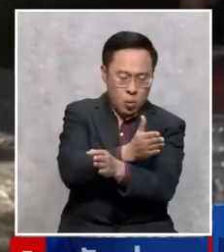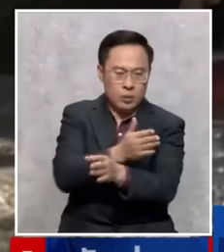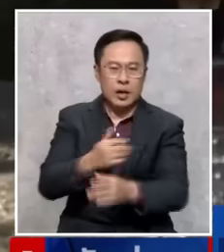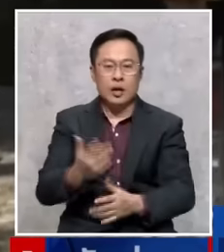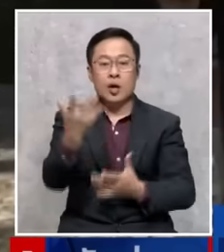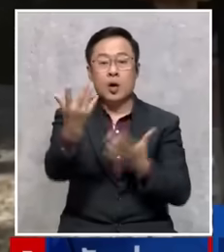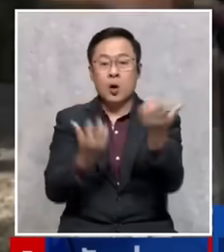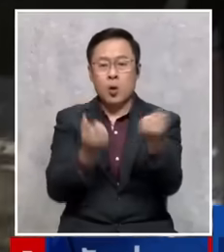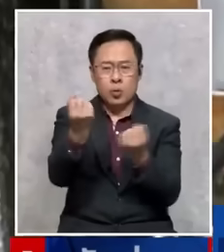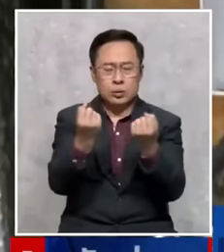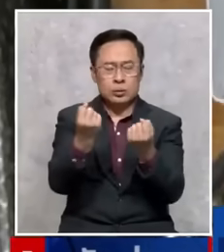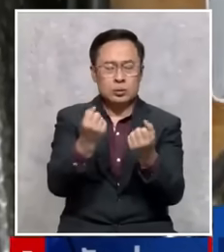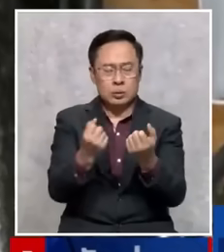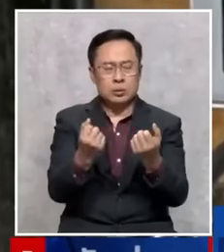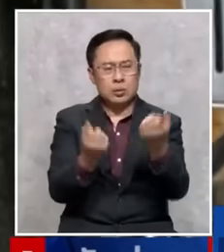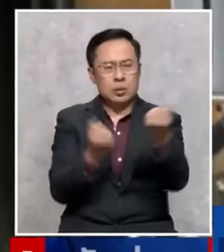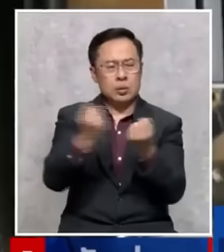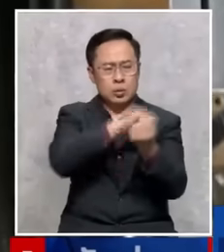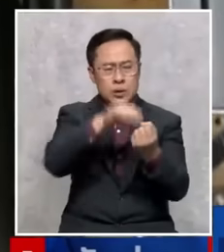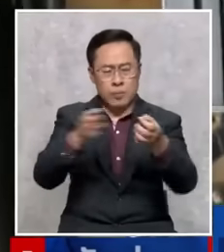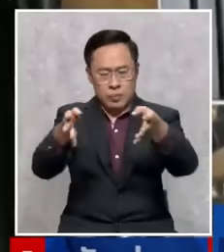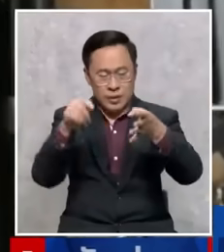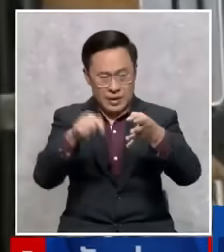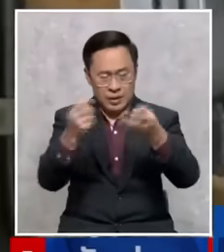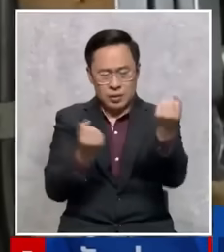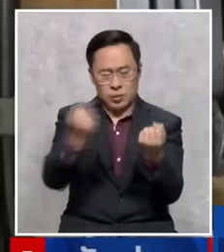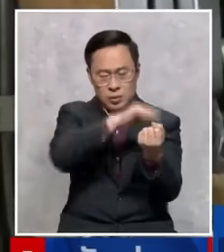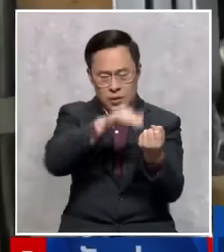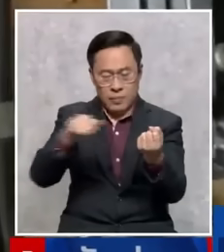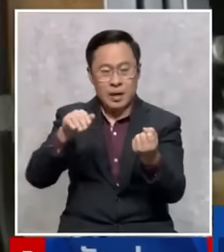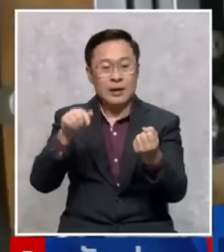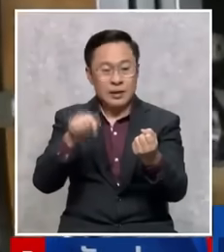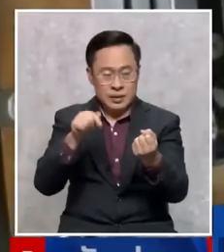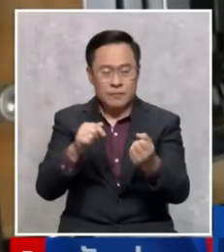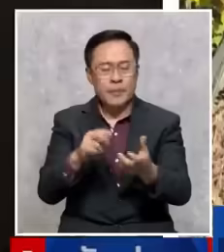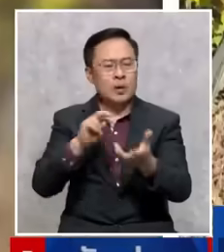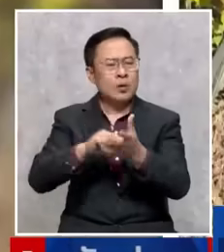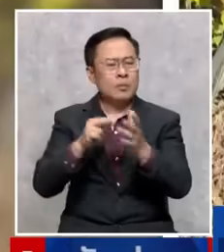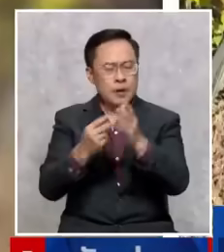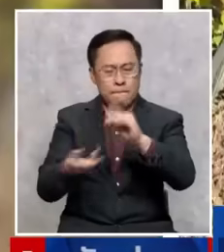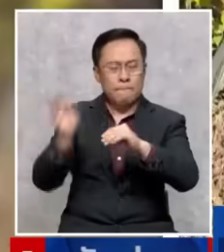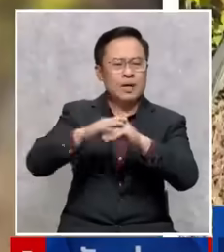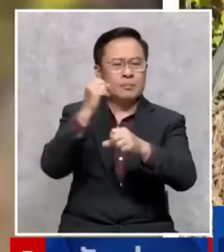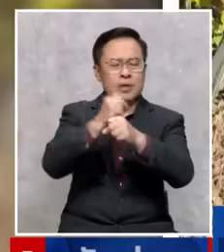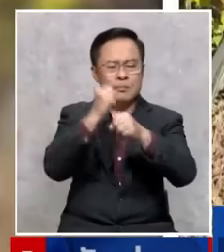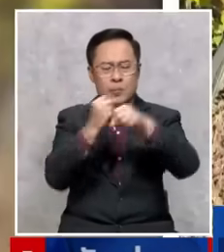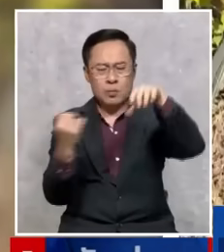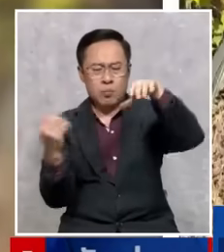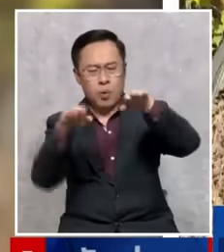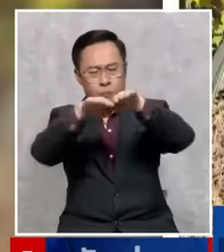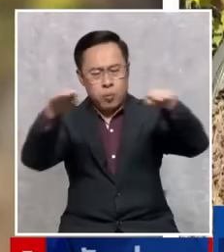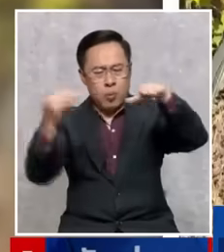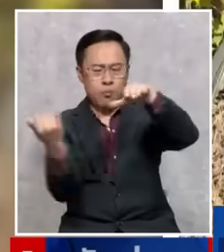งใส่แผงโซลาร์เซลล์บนหลังคารถนะคะแล้วก็มีแผงโซลาร์เซลล์ติดอยู่นอกรถอีก1แผงภายในรถก็มีอุปกรณ์ตัวแปล